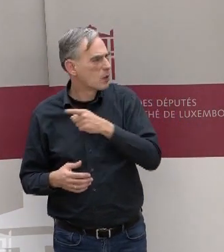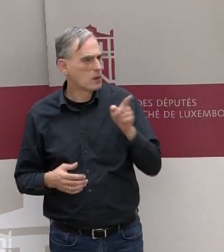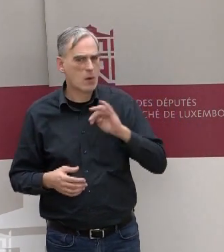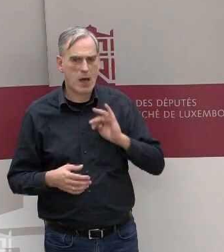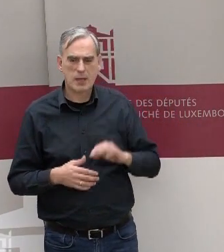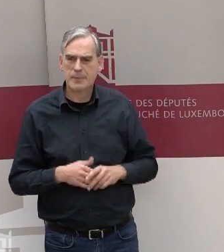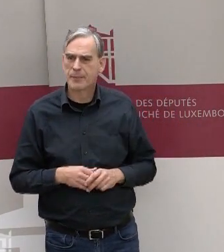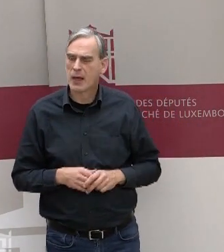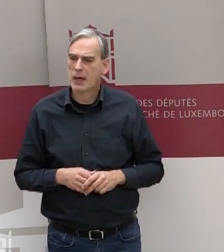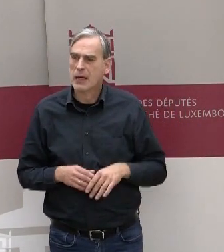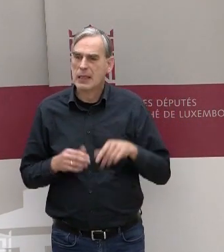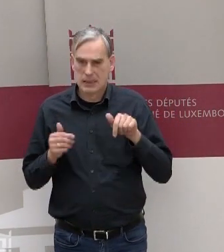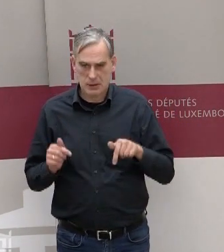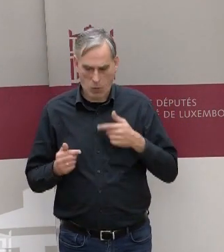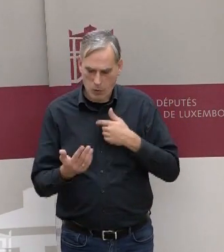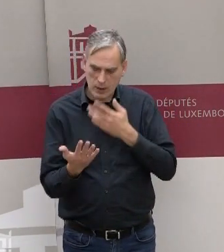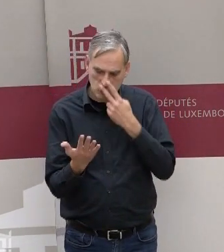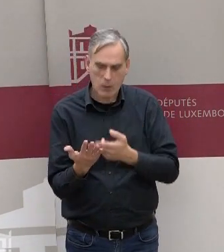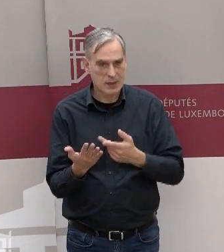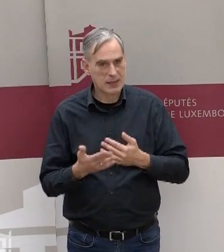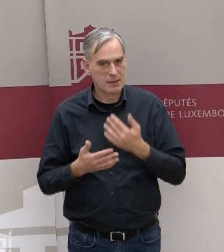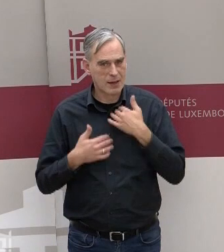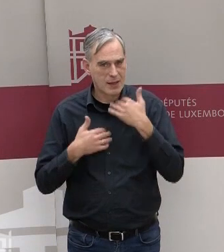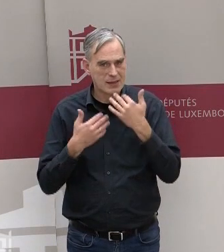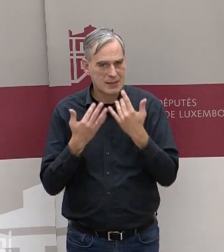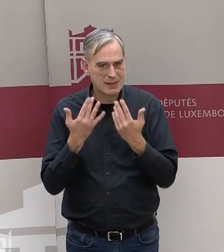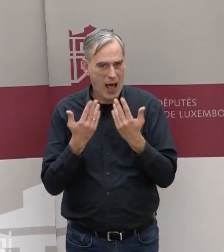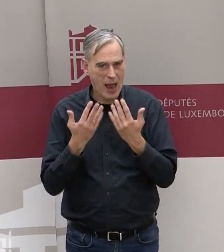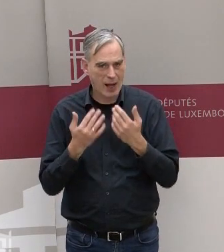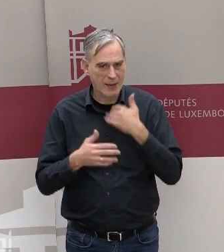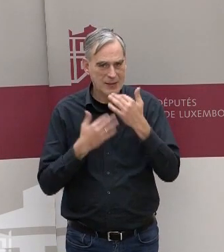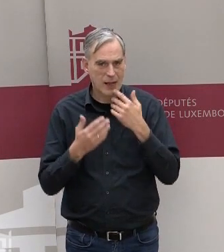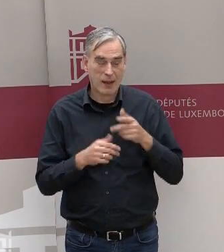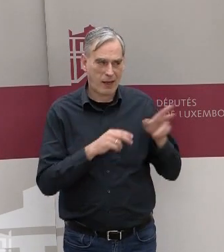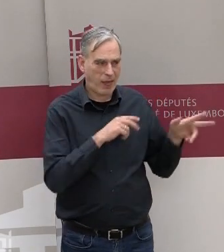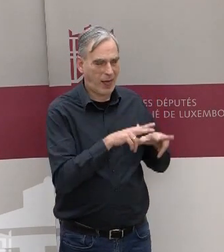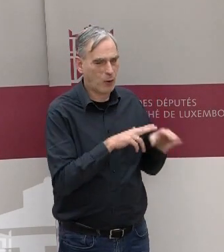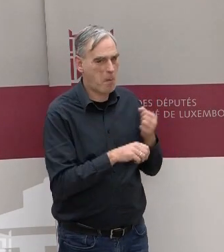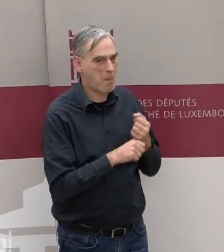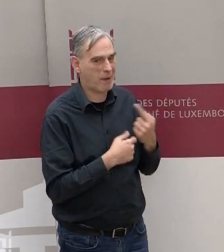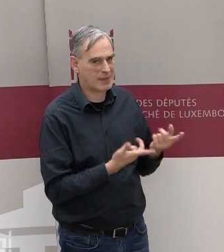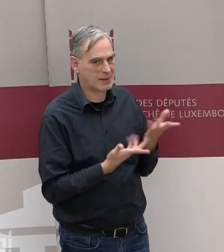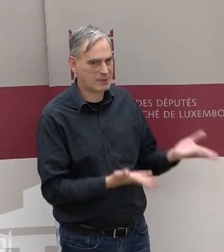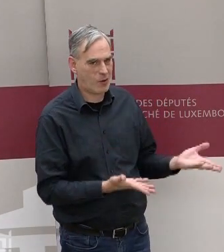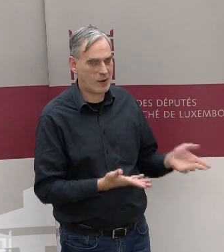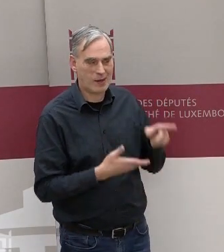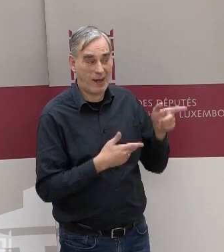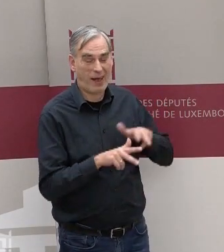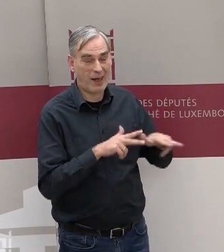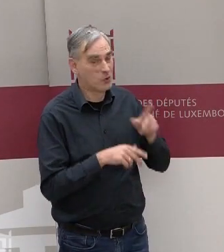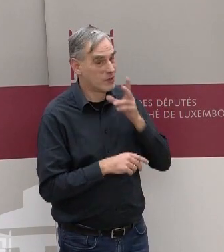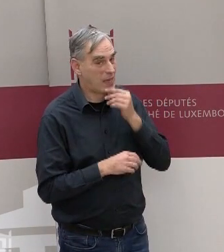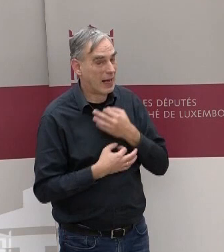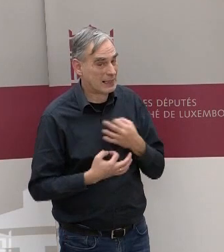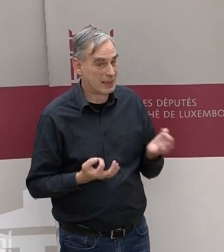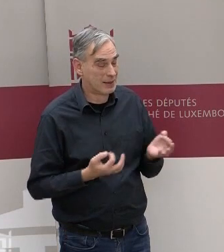die Zahlen präsentiere, möchte die Regierung natürlich nicht. Die Regierung schwätzt zum Beispiel nicht davon, dass Gelder, die alle Jahre